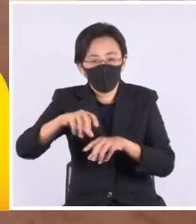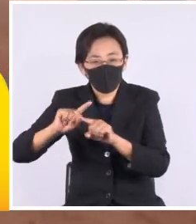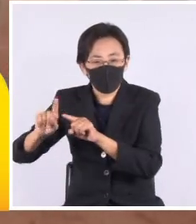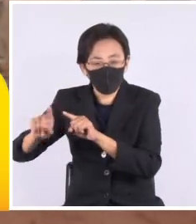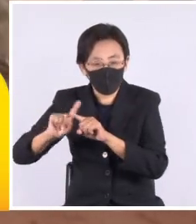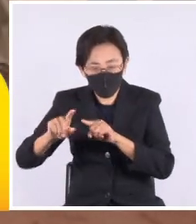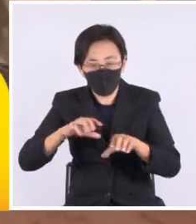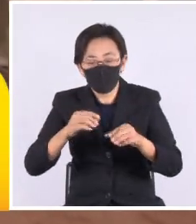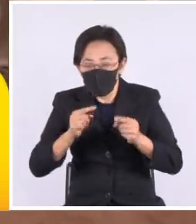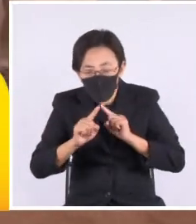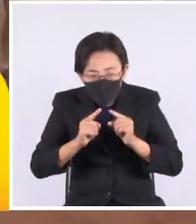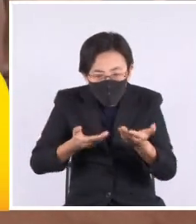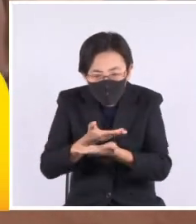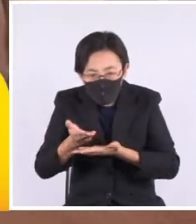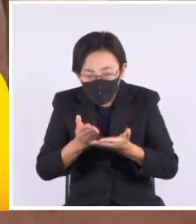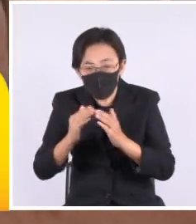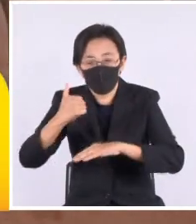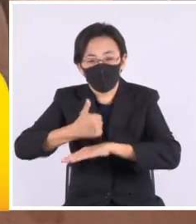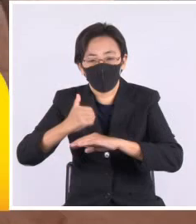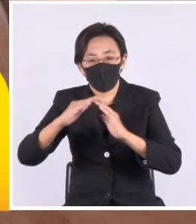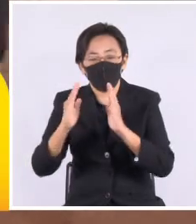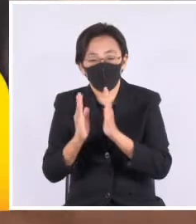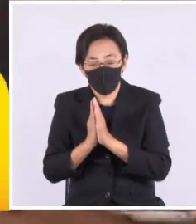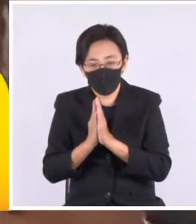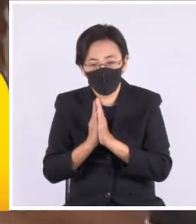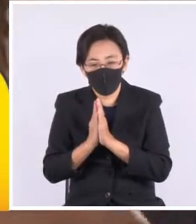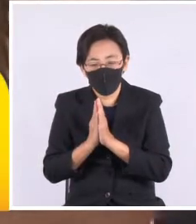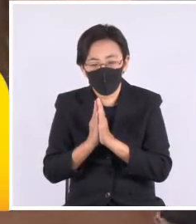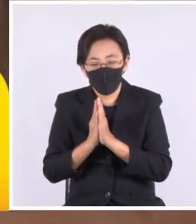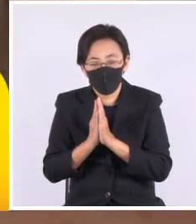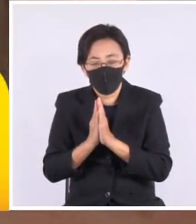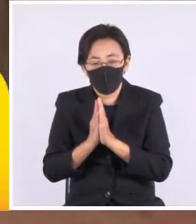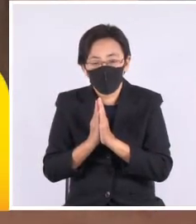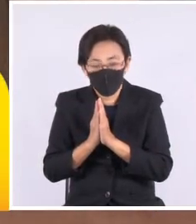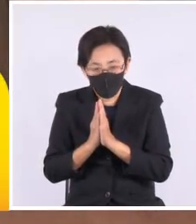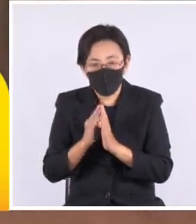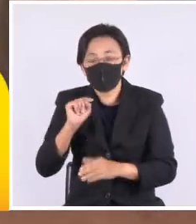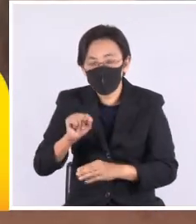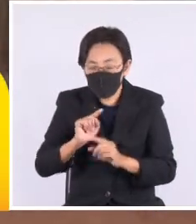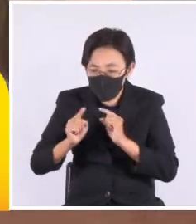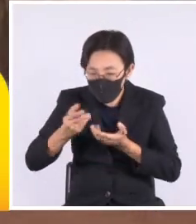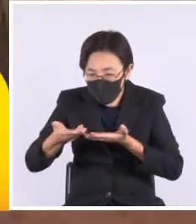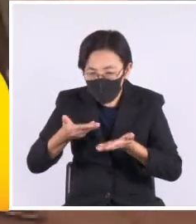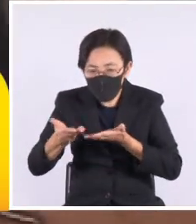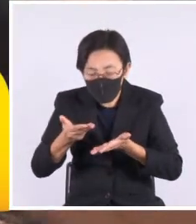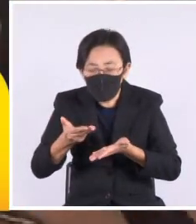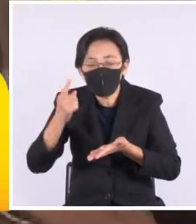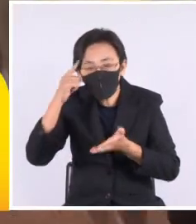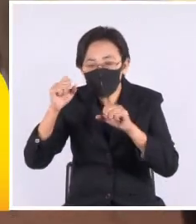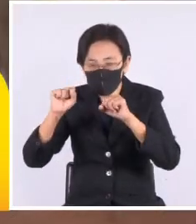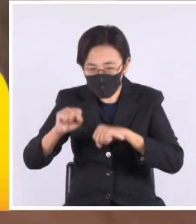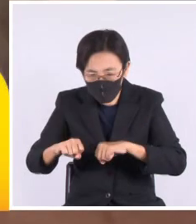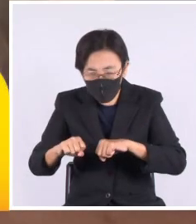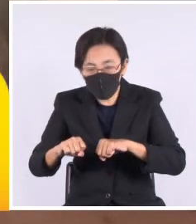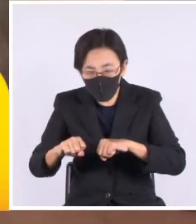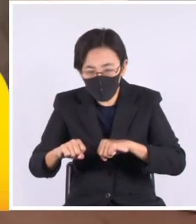ข้องก็ได้ปรึกษาพระครูโสภณวิริยานุยุตเจ้าคณะตำบลและเจ้าอาวาสวัดบ้านซ่อมค่ะเห็นท้องตรงกัน